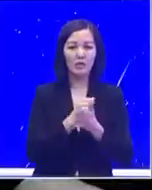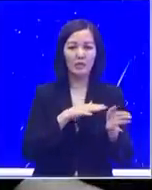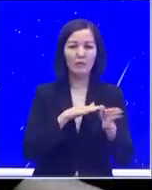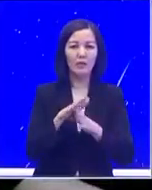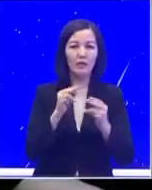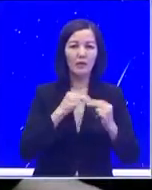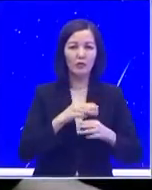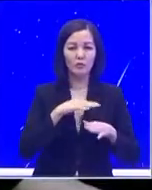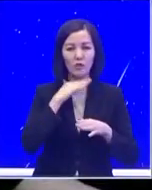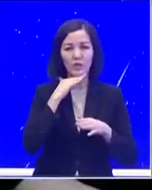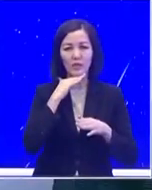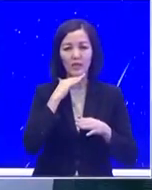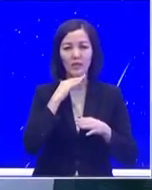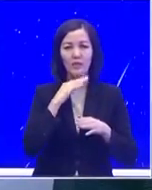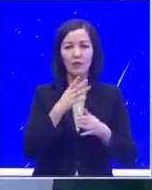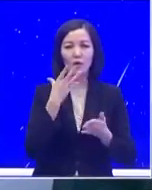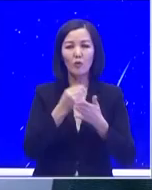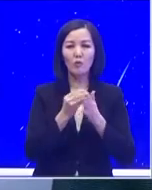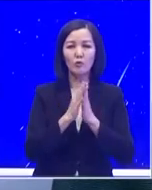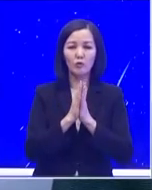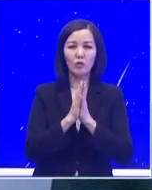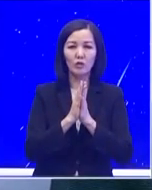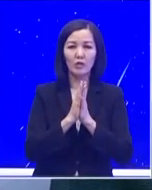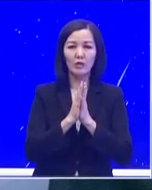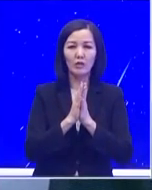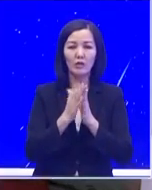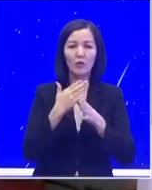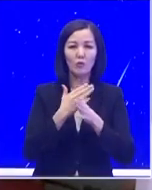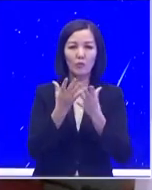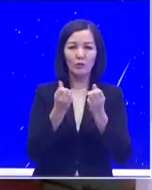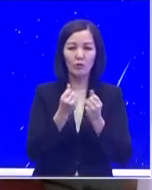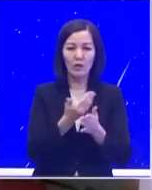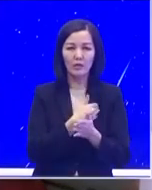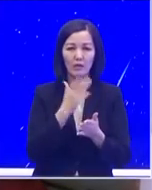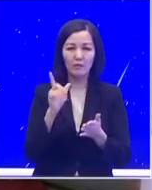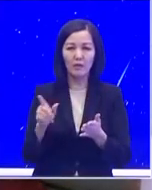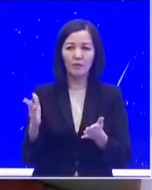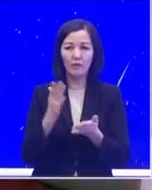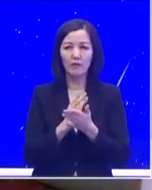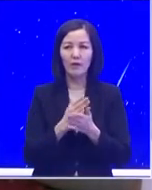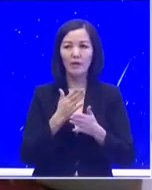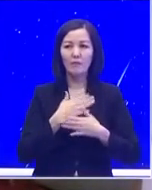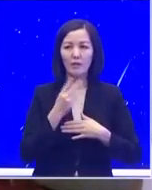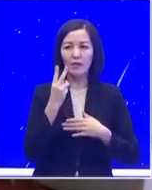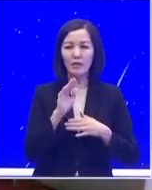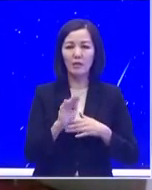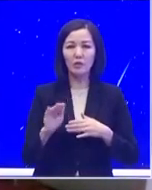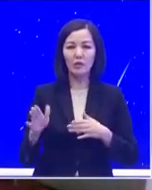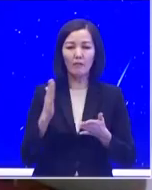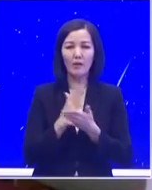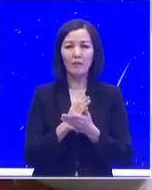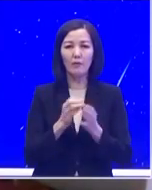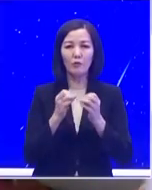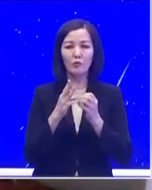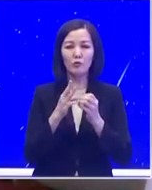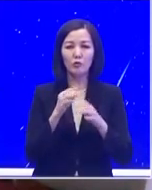жұмыс жетерлік. Арасында өз өтініштерін білдіріп, көмек сұрағандар да бар. Менің екі кішкентай балам бар. Біз